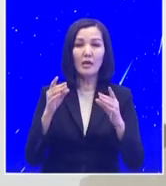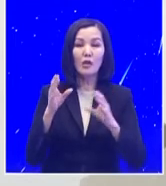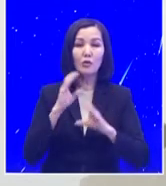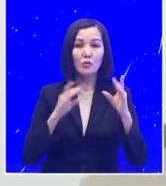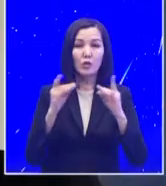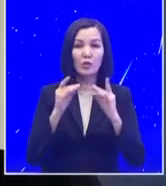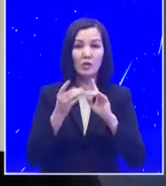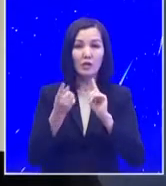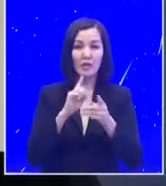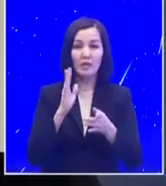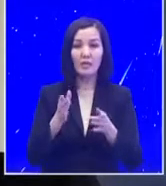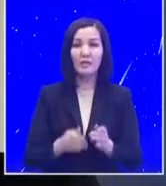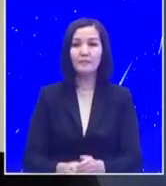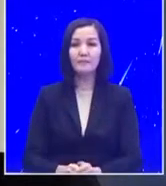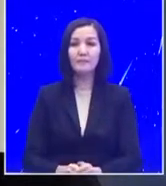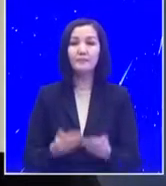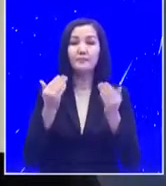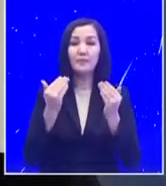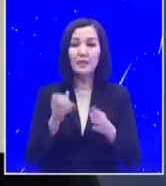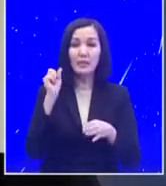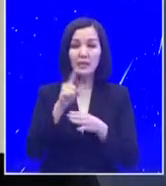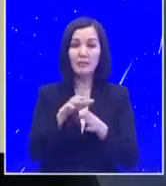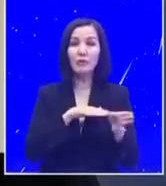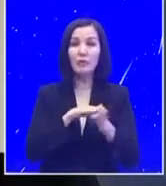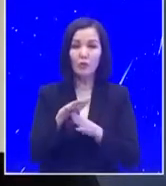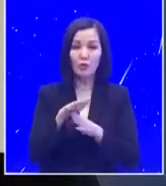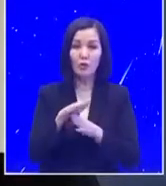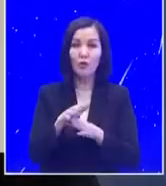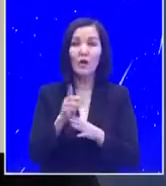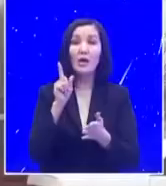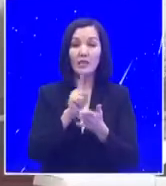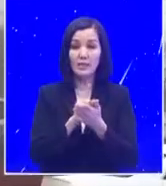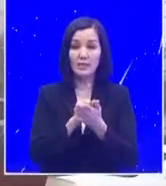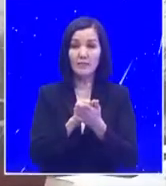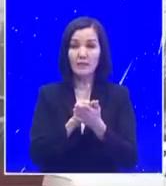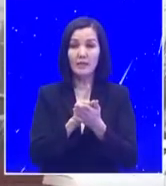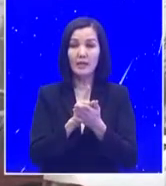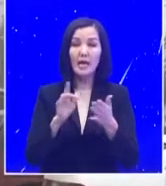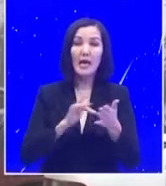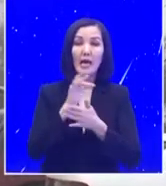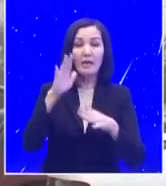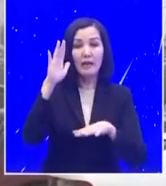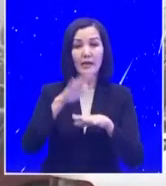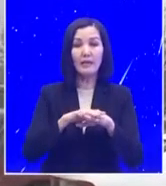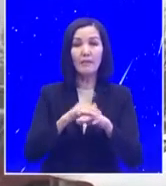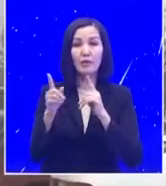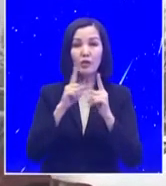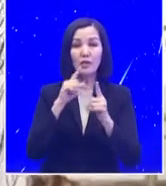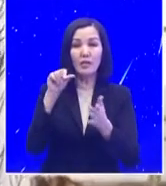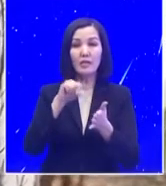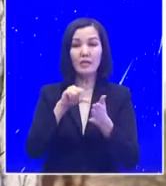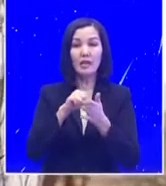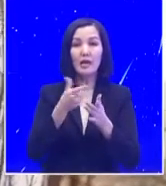жатақханасы. Енді кезекте біз берілген тапсырманы орындауға тиістіміз. Қала басшысы халық алдындағы есебінде